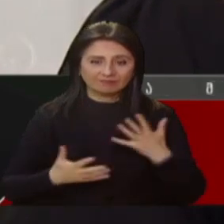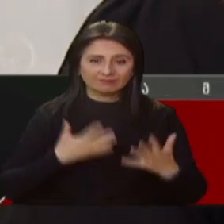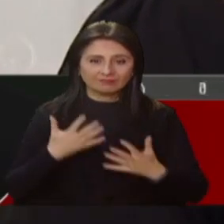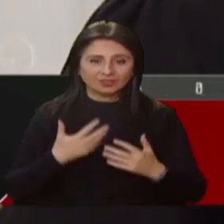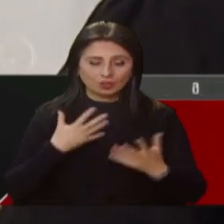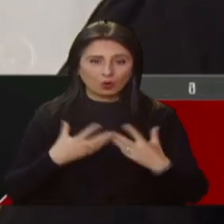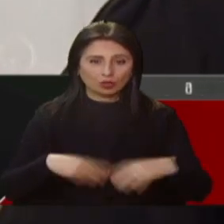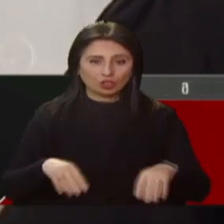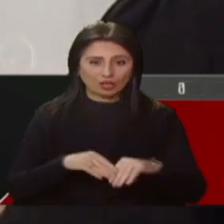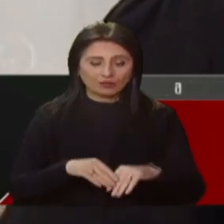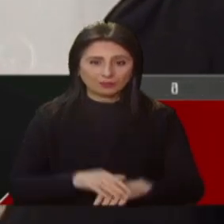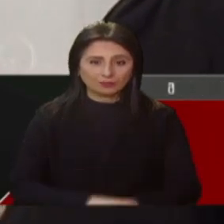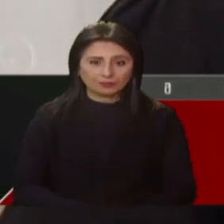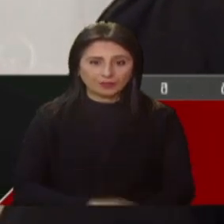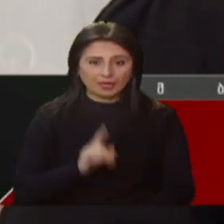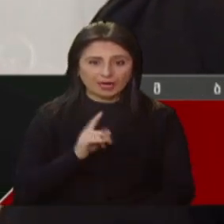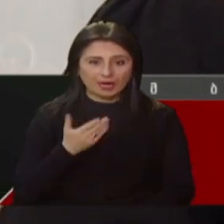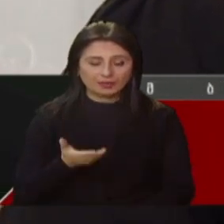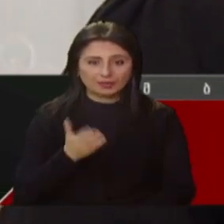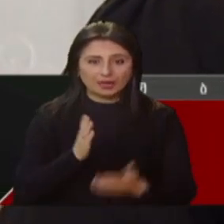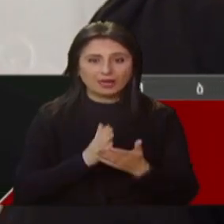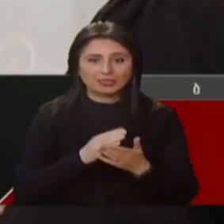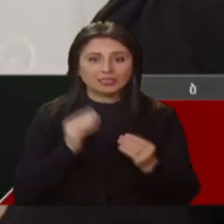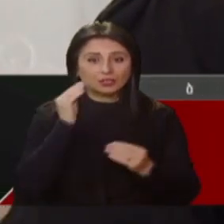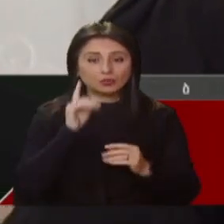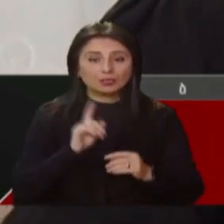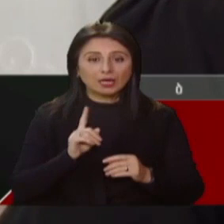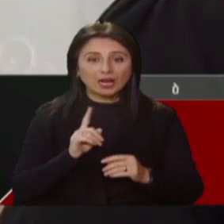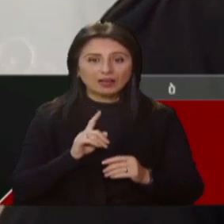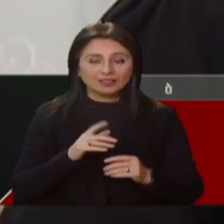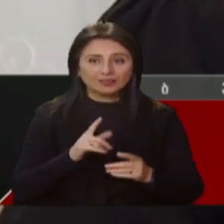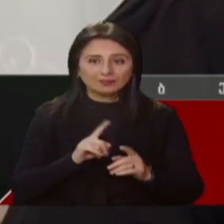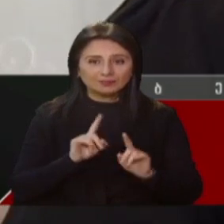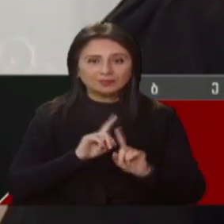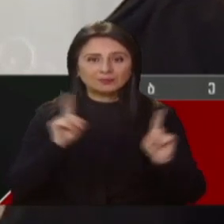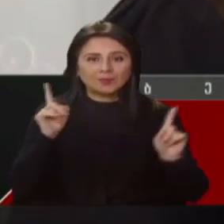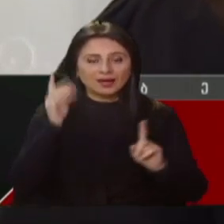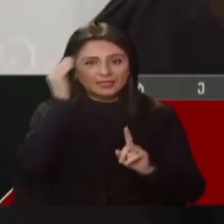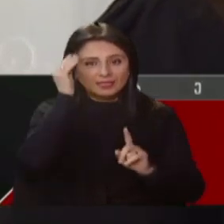ჩემს ოჯახში. რაღაცნაირად არის თითქოს რაღაც